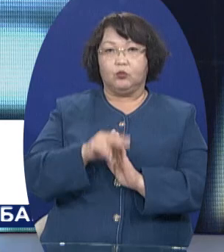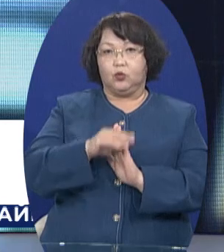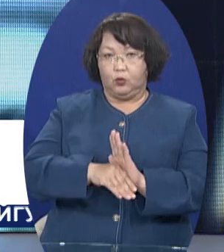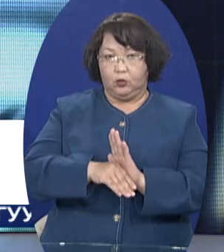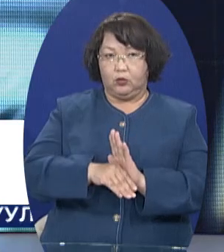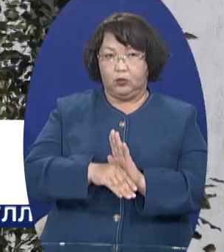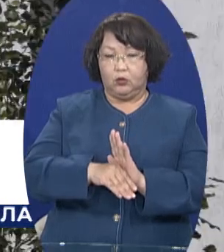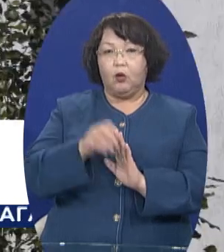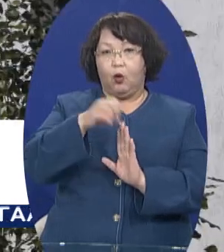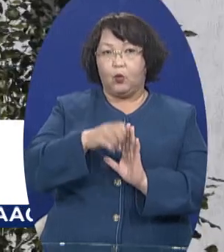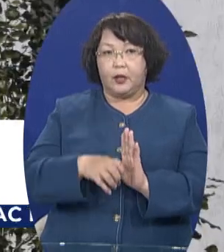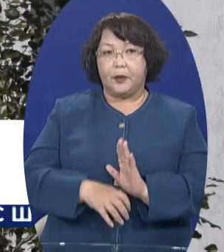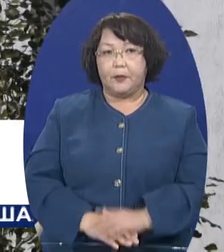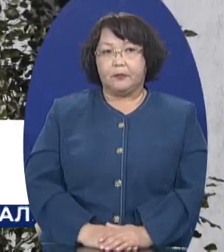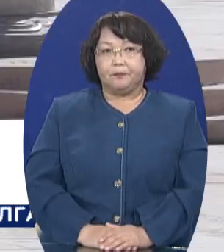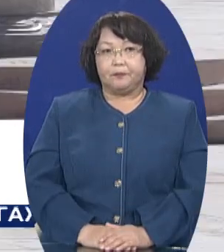байна.